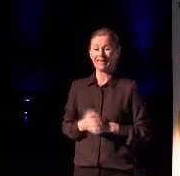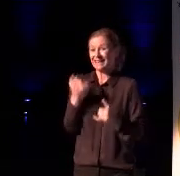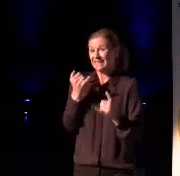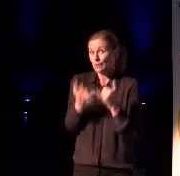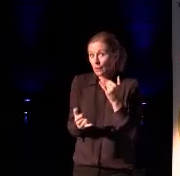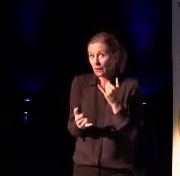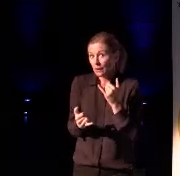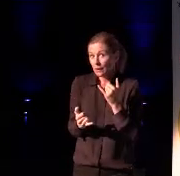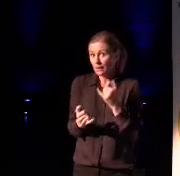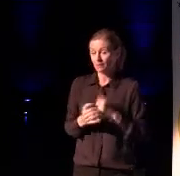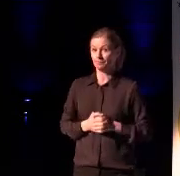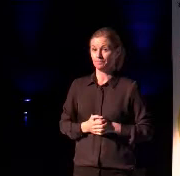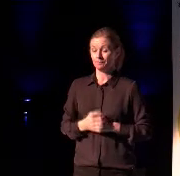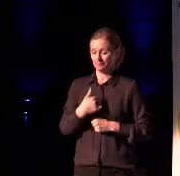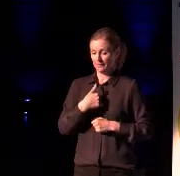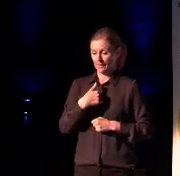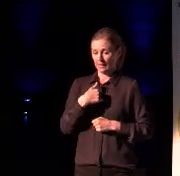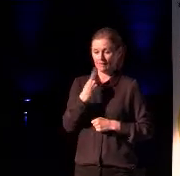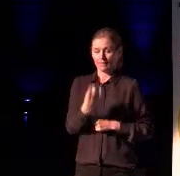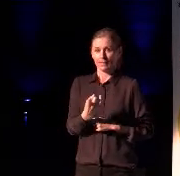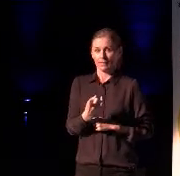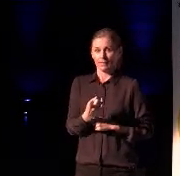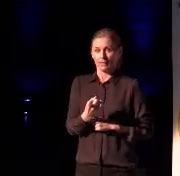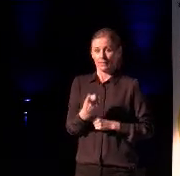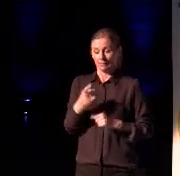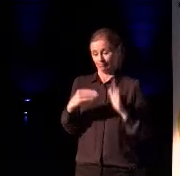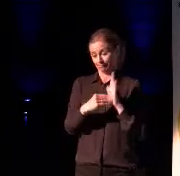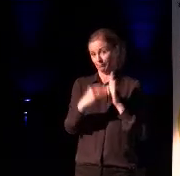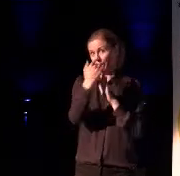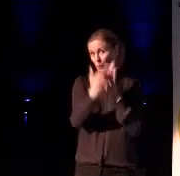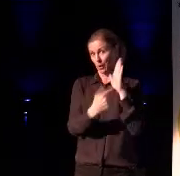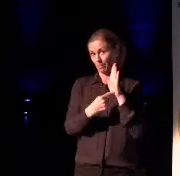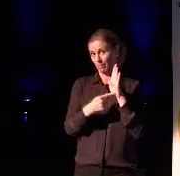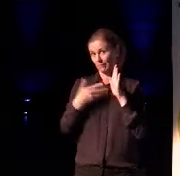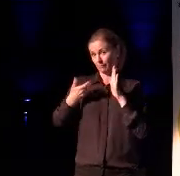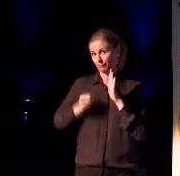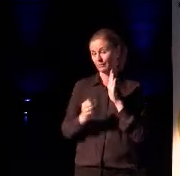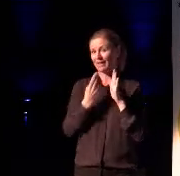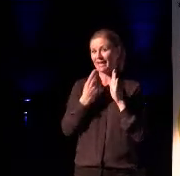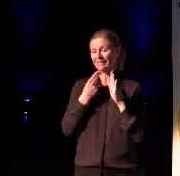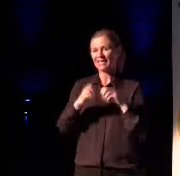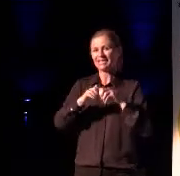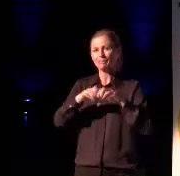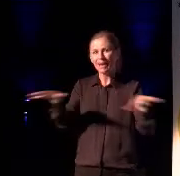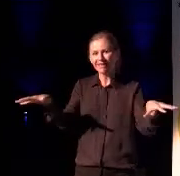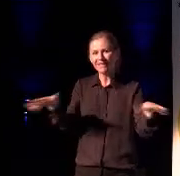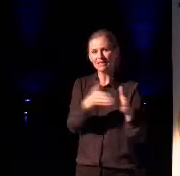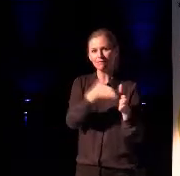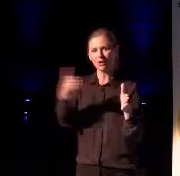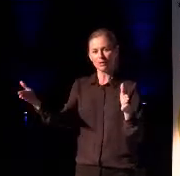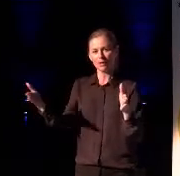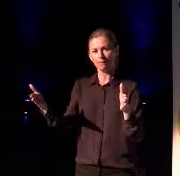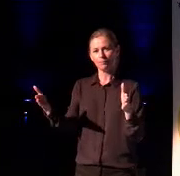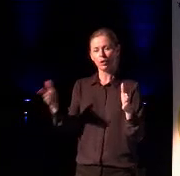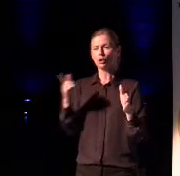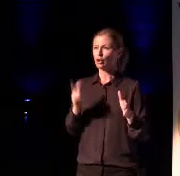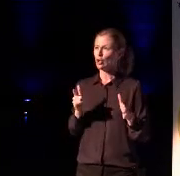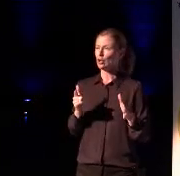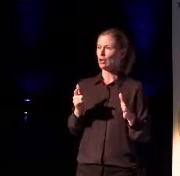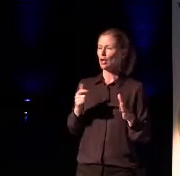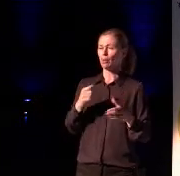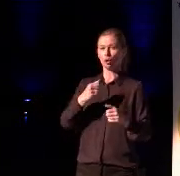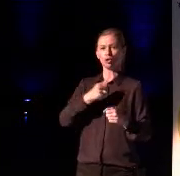tampen, vi sier nå, vi, i programmet så har vi nå iverksatt det vi kaller en spredningsfase. Nå mener vi at det nå har på